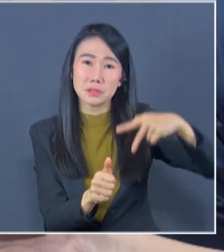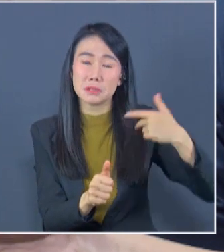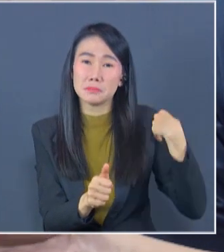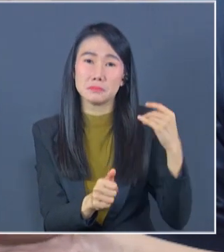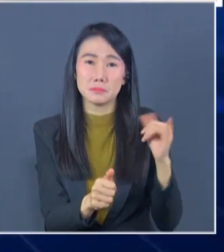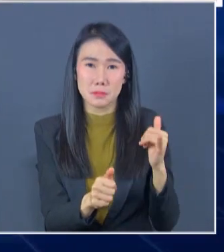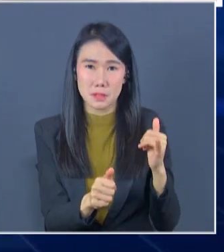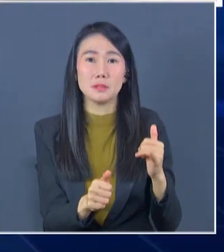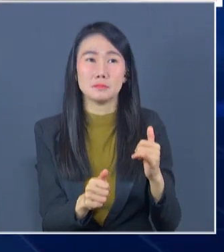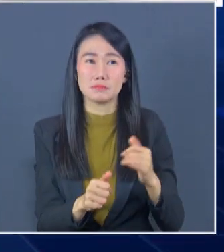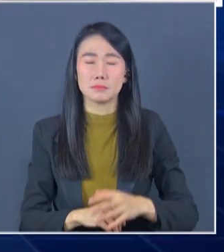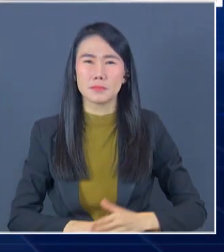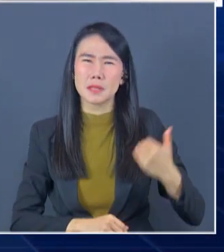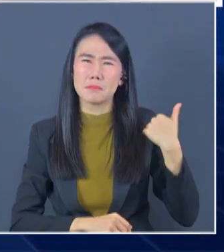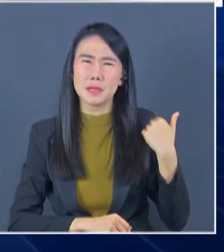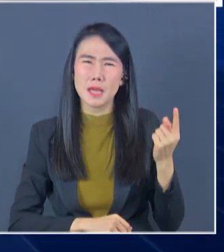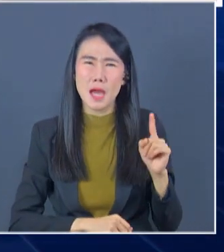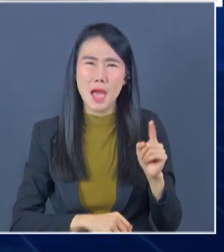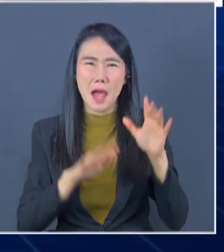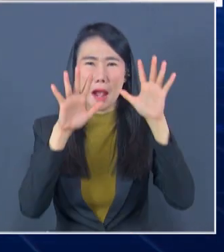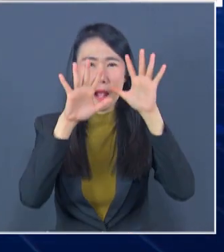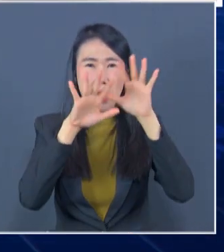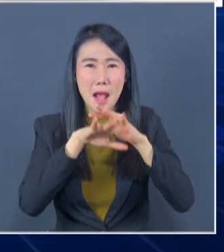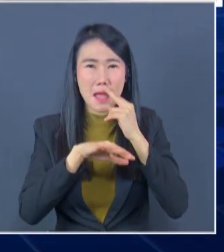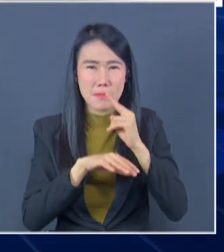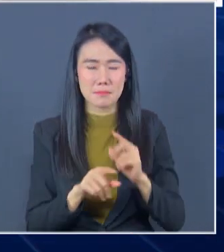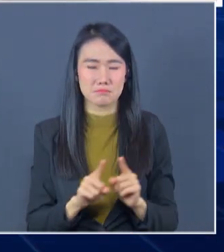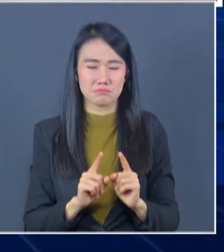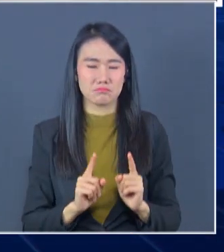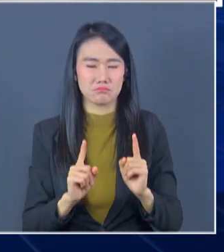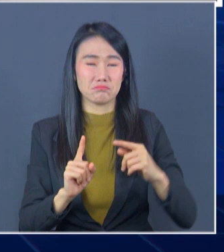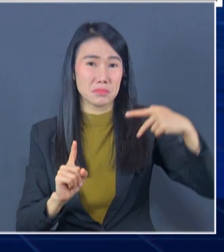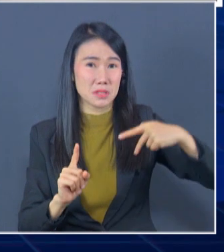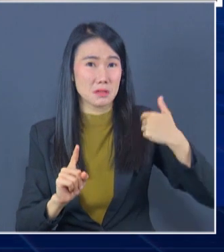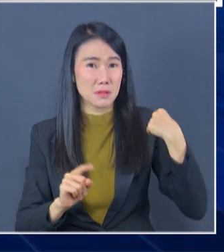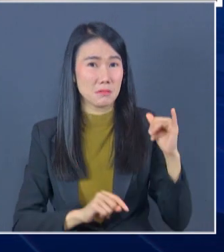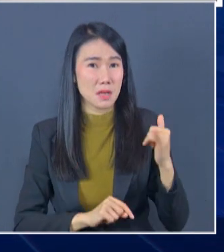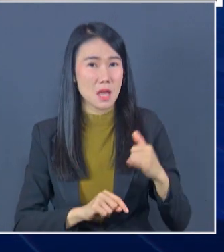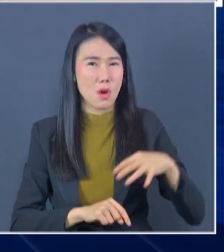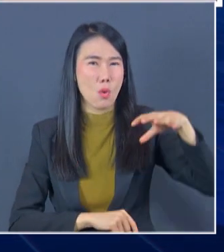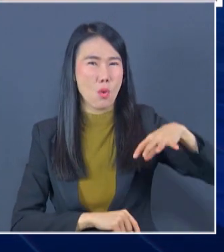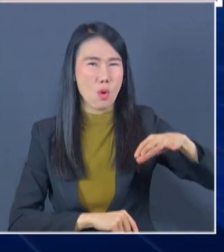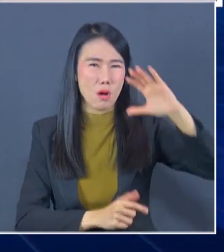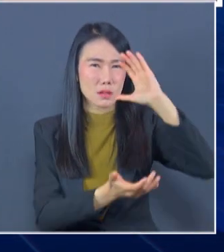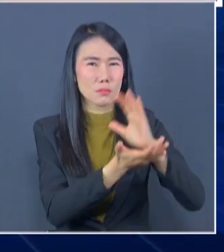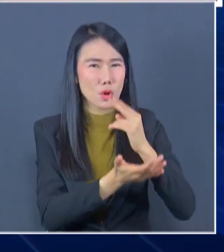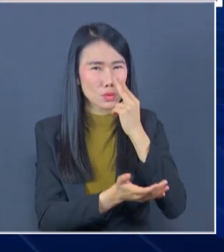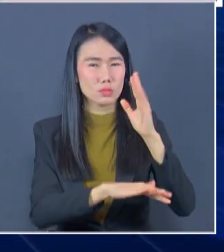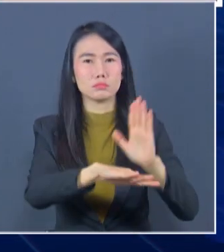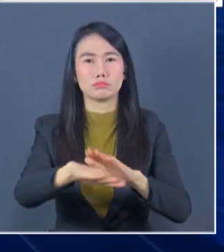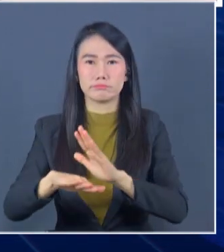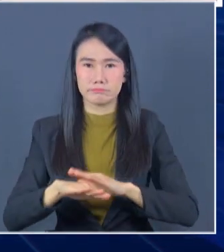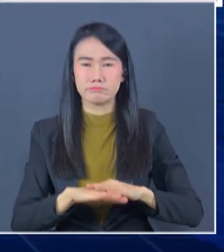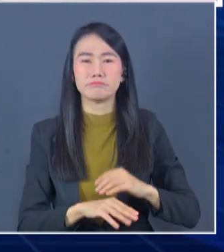ไม่หรือมีการใช้อภิสิทธิ์ชนหรือเปล่าจนกระทบต่อภาพลักษณ์ขององค์กรย้ำชัดนะครับ